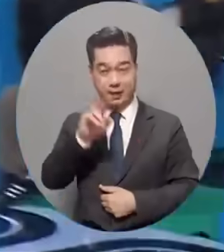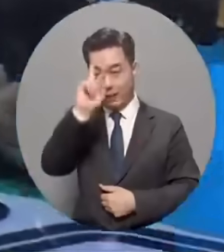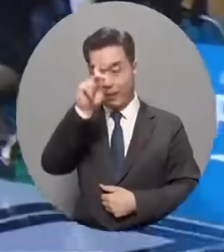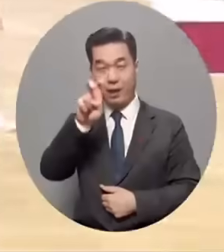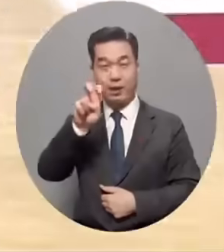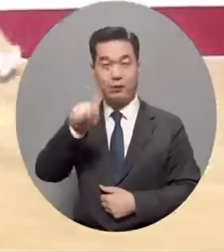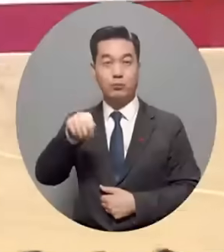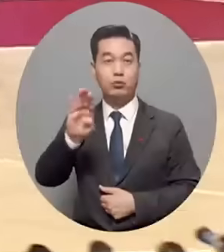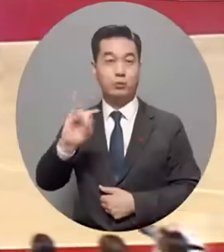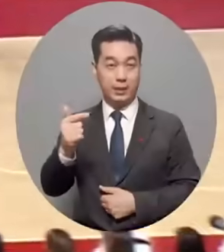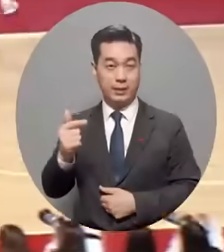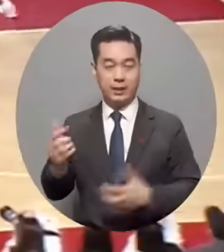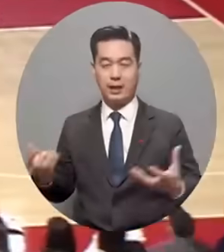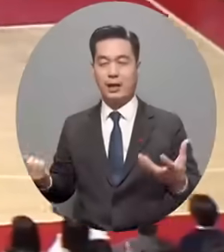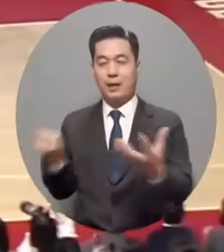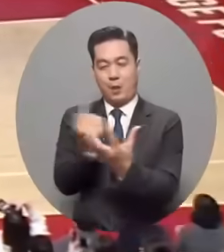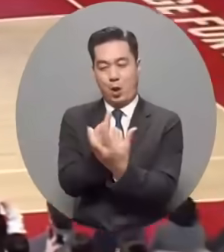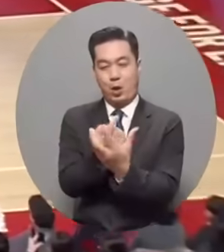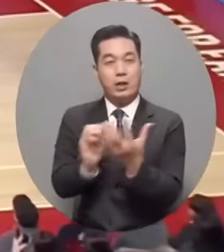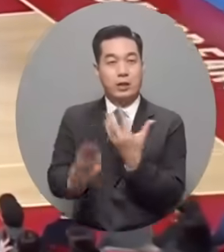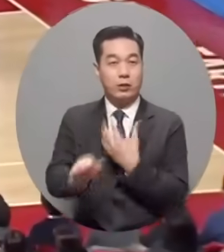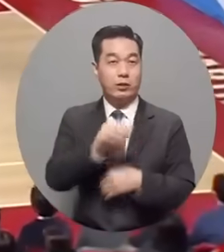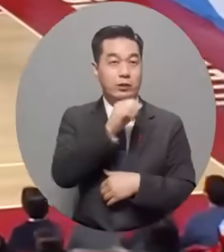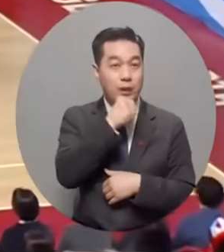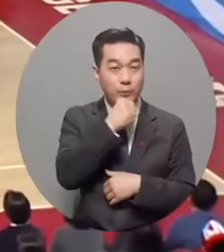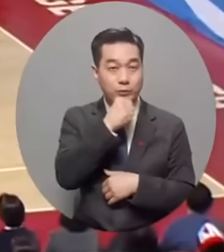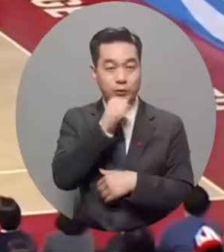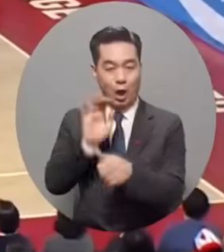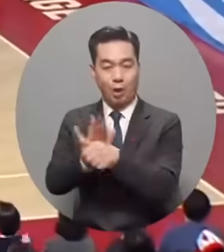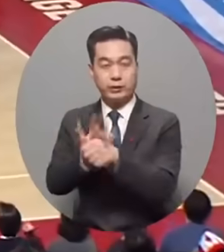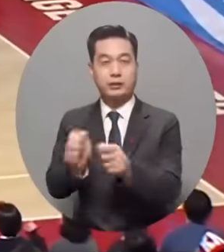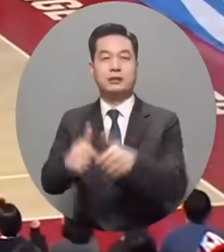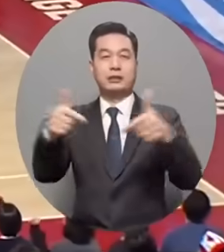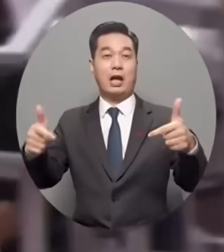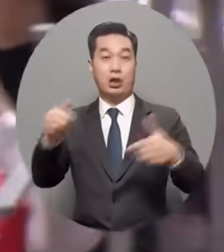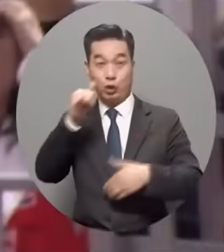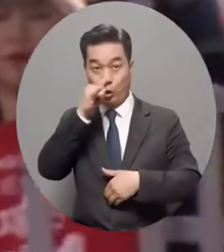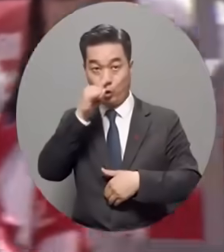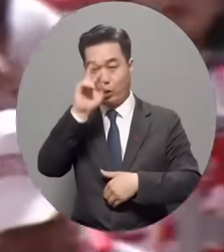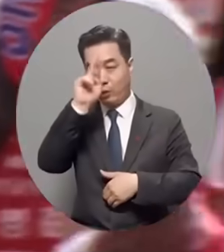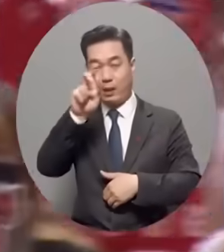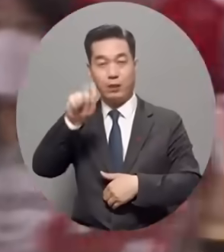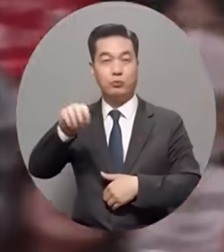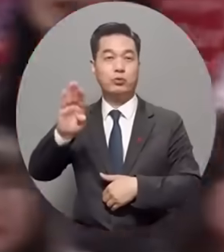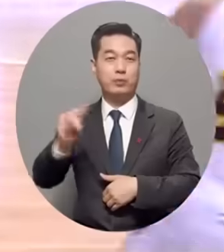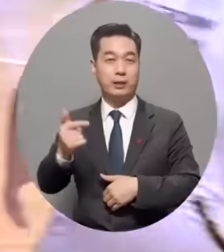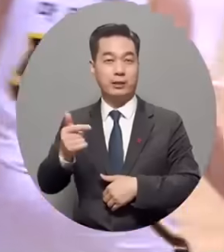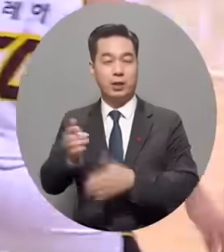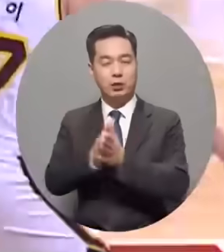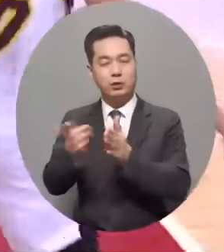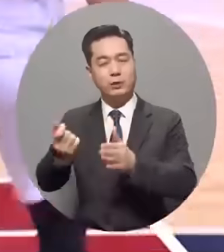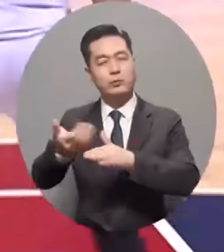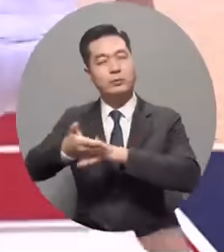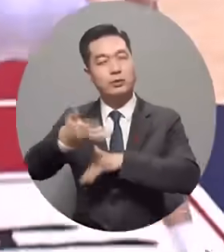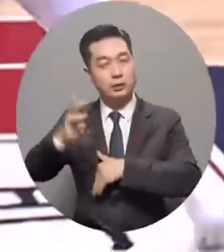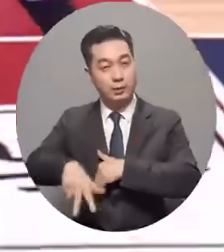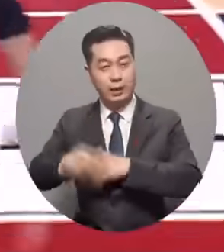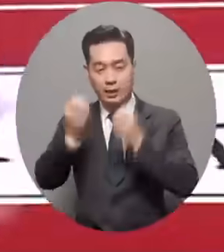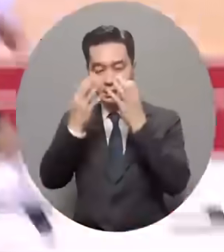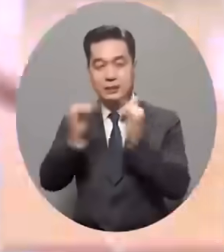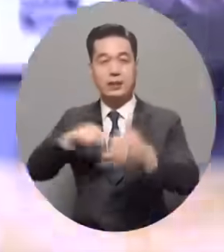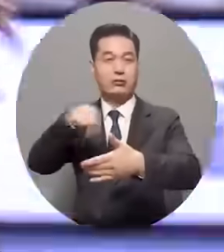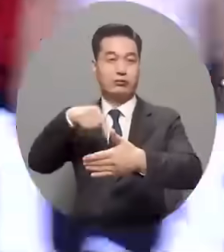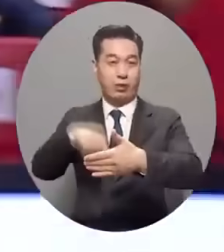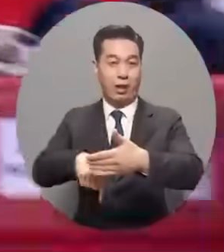이후 현대모비스의 득점과 어시스트가 증가했고 박무빈도 출발은 늦었지만 신인들 가운데